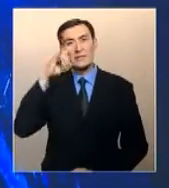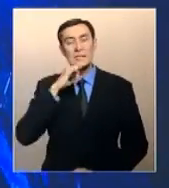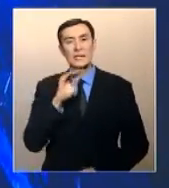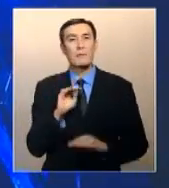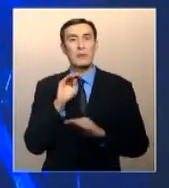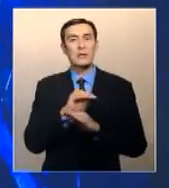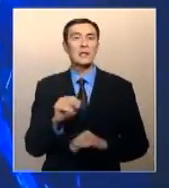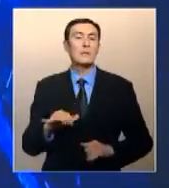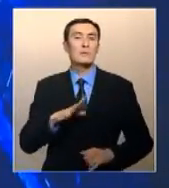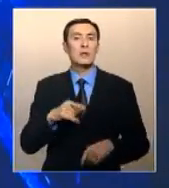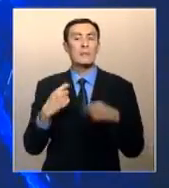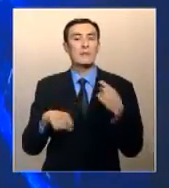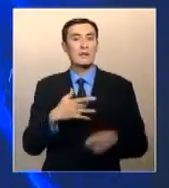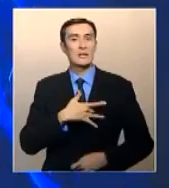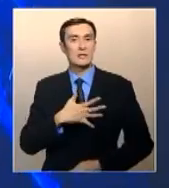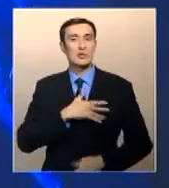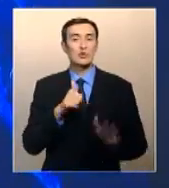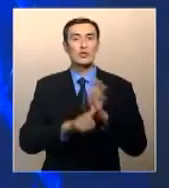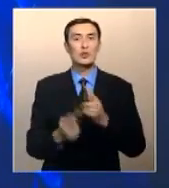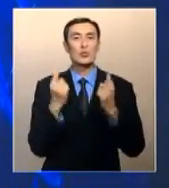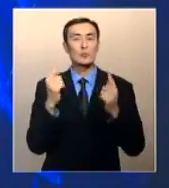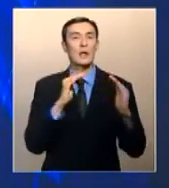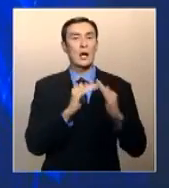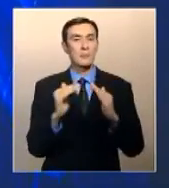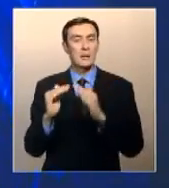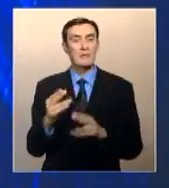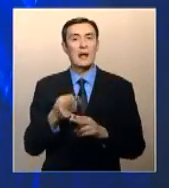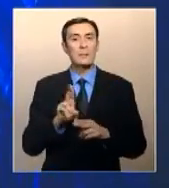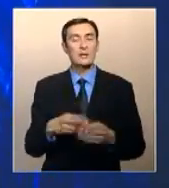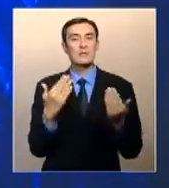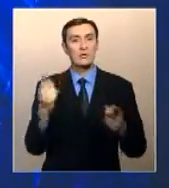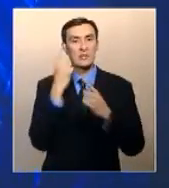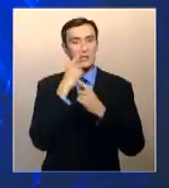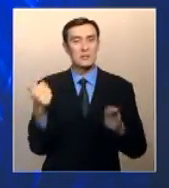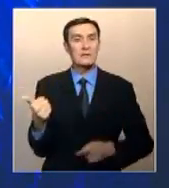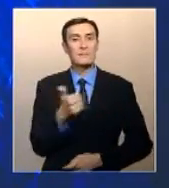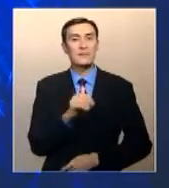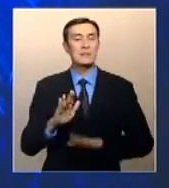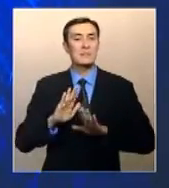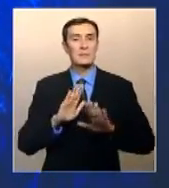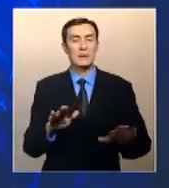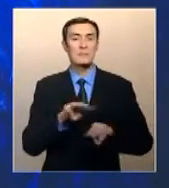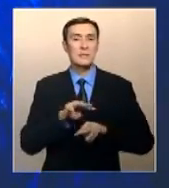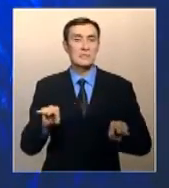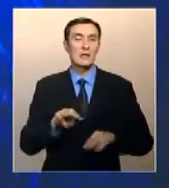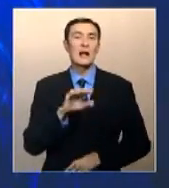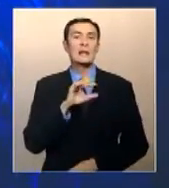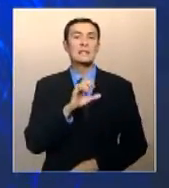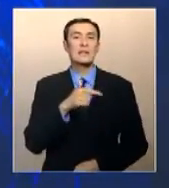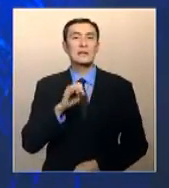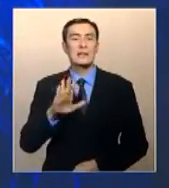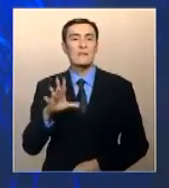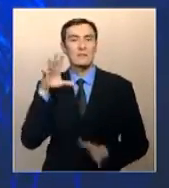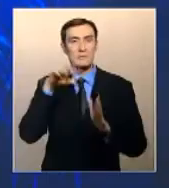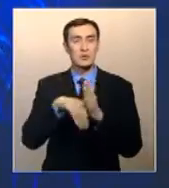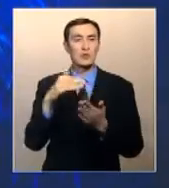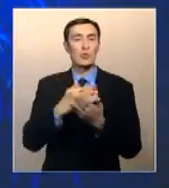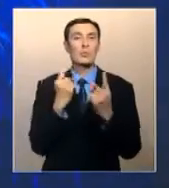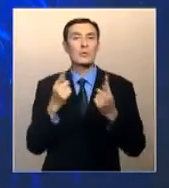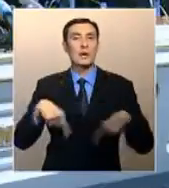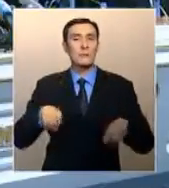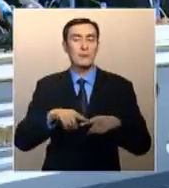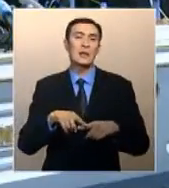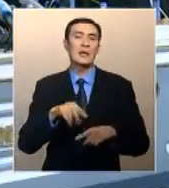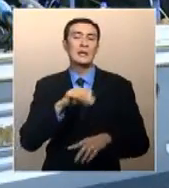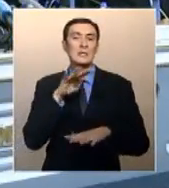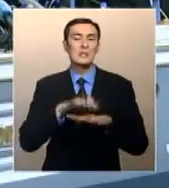Казахстане дополнительно выставят на приватизацию 60 крупных объектов. Об этом сегодня сообщил вице-премьер страны Бахаджан Сагынтаев. В список вошли крупные компании